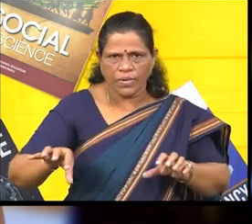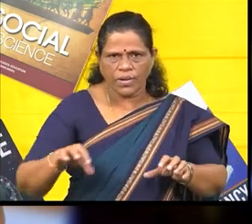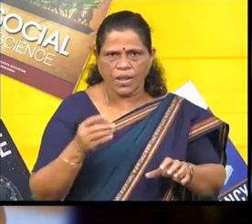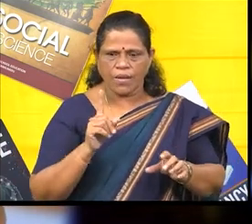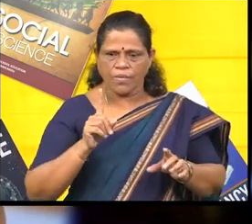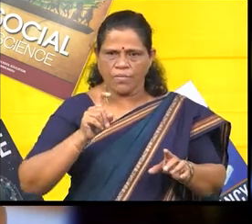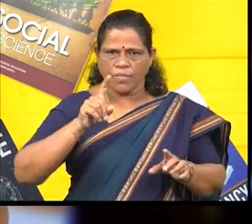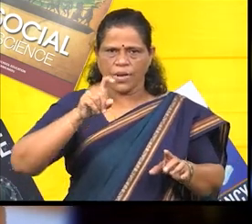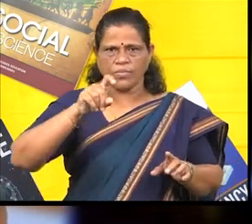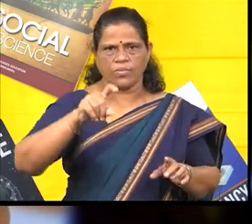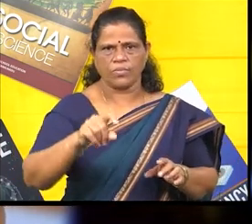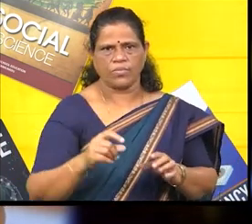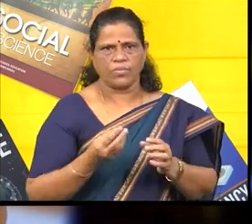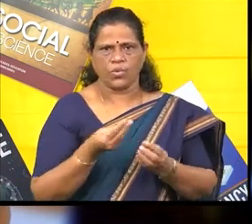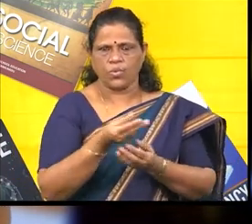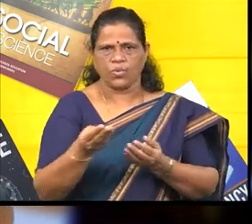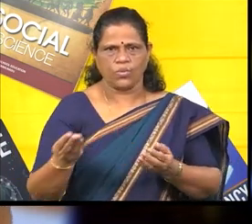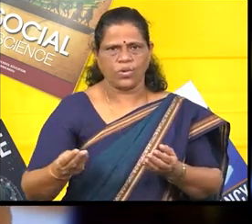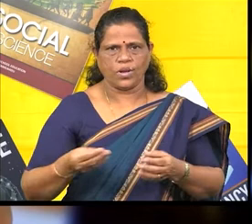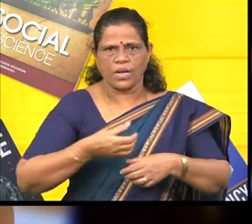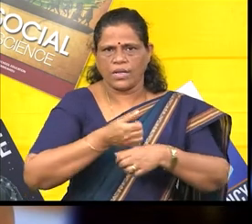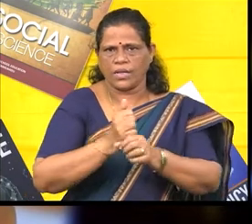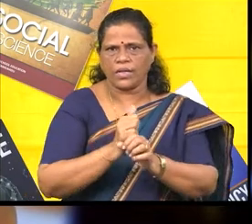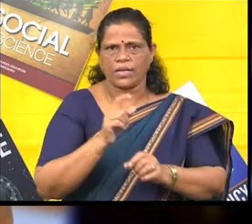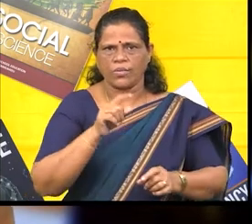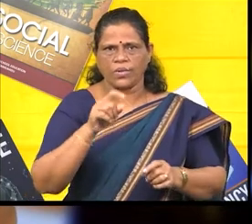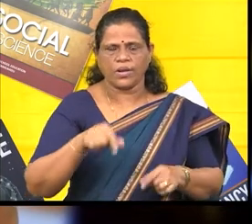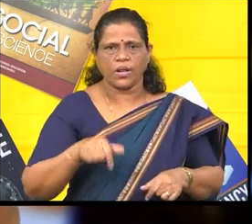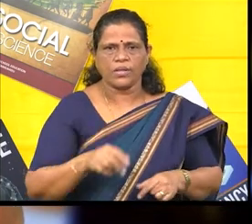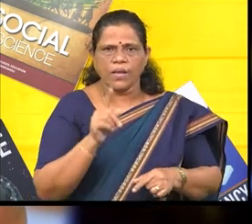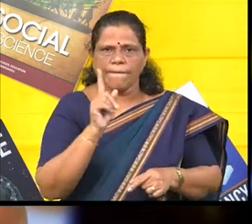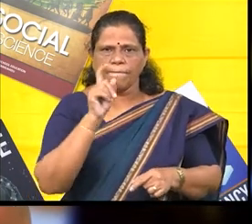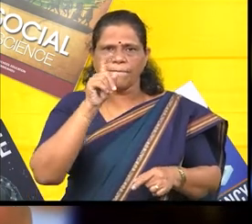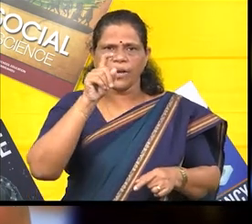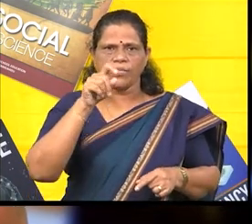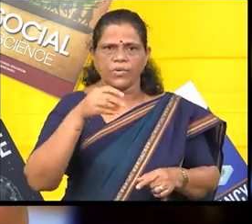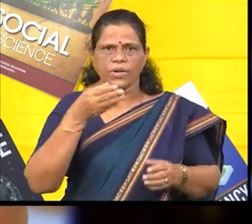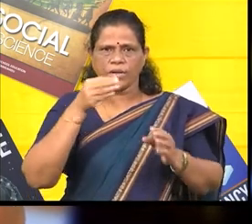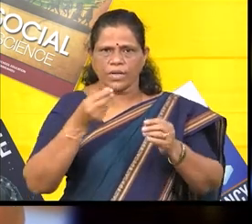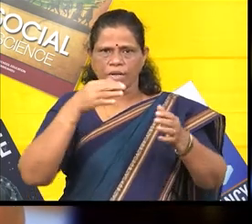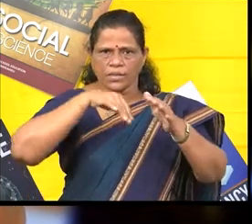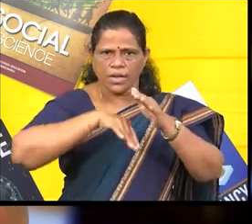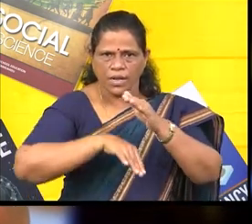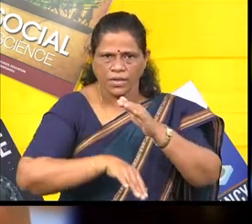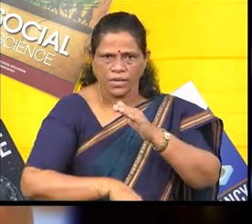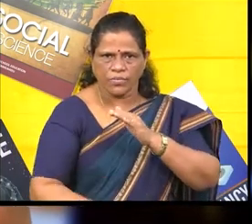சில இடங்களில் நம்ம பயன்படுத்துவோம், அது இயற்கை உரம் தான். அந்த மண்புழு என்ன செய்யும், நிலத்திற்கு அடியில்